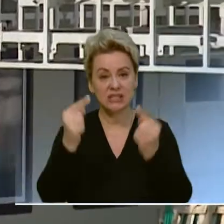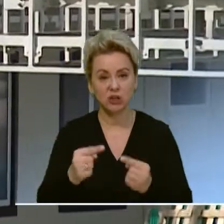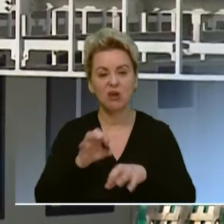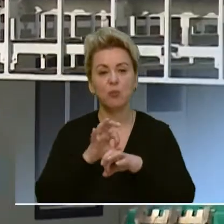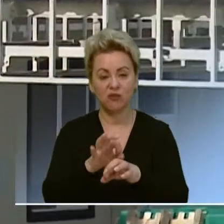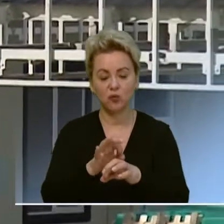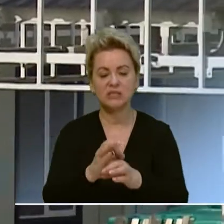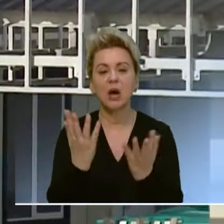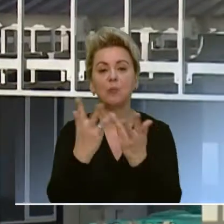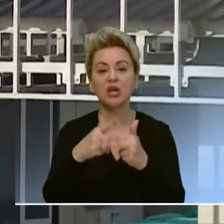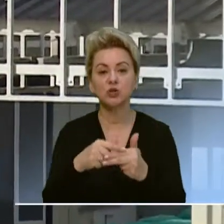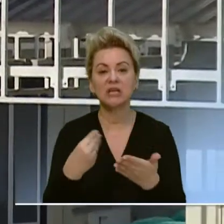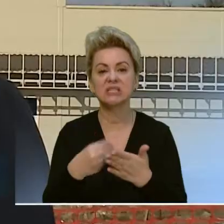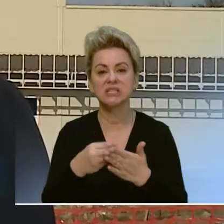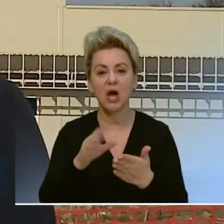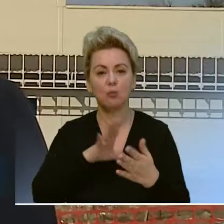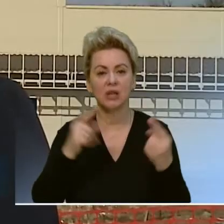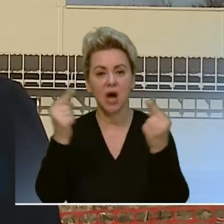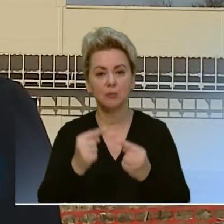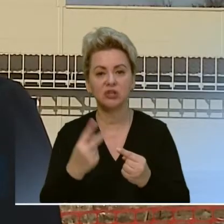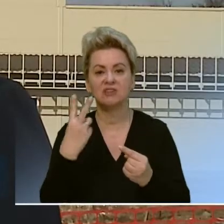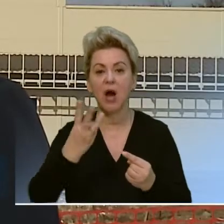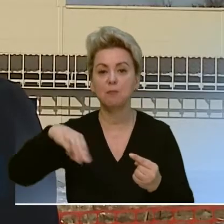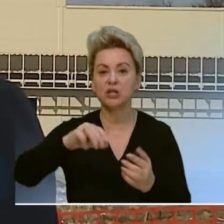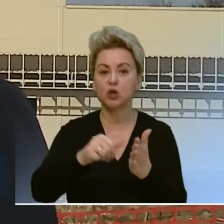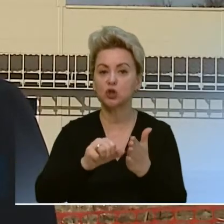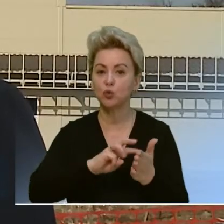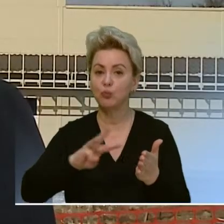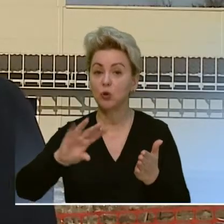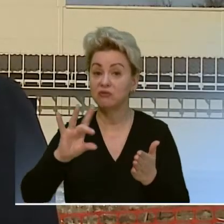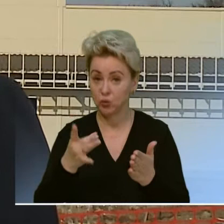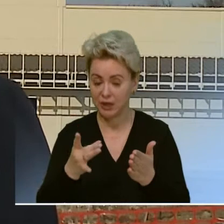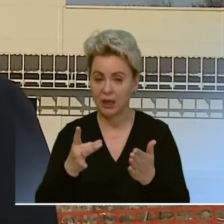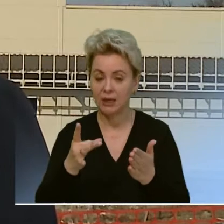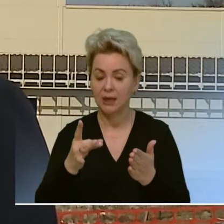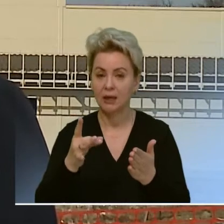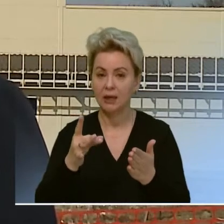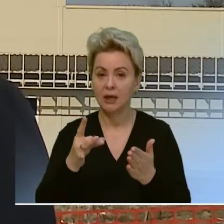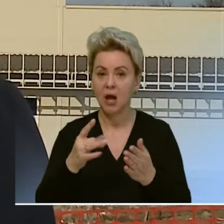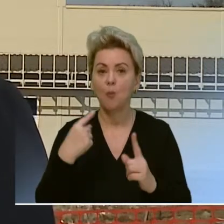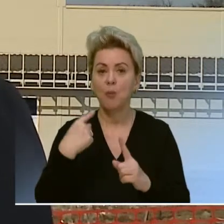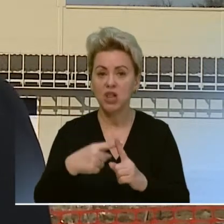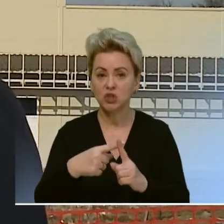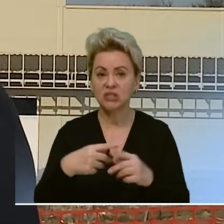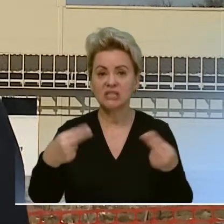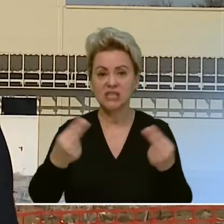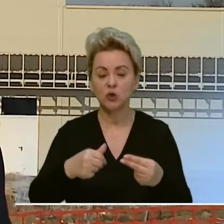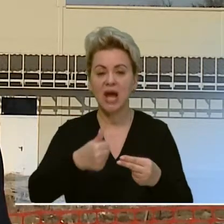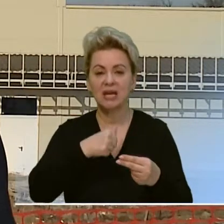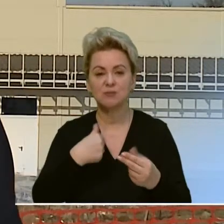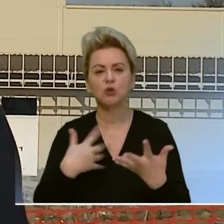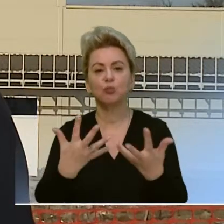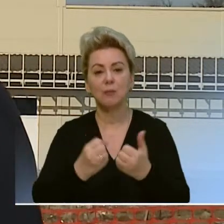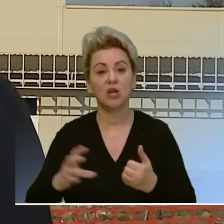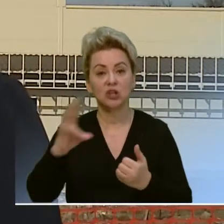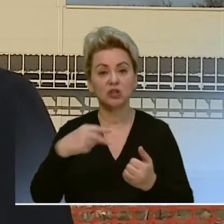соответствие. Расчетная цена была определена в сумме 2 миллиарда 600 миллионов рублей. Положительное заключение экспертизы мы